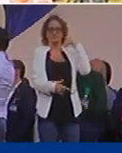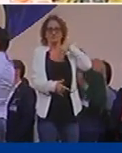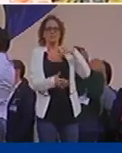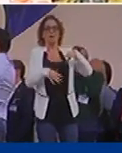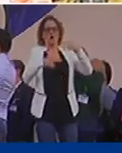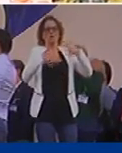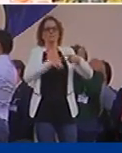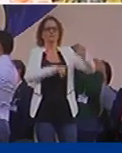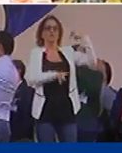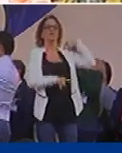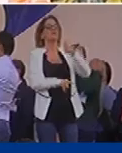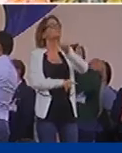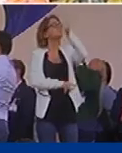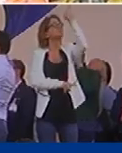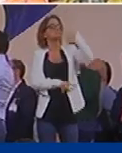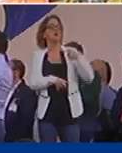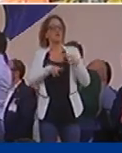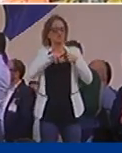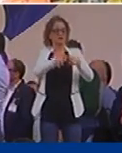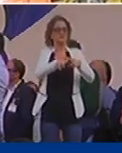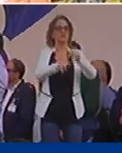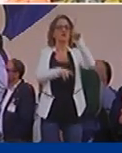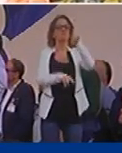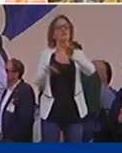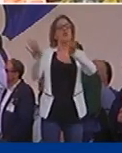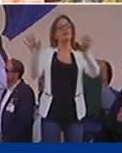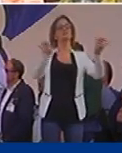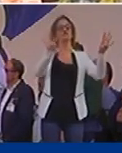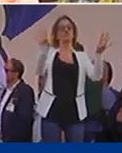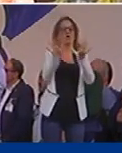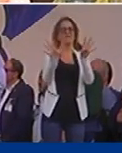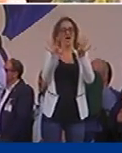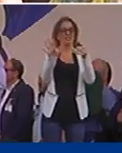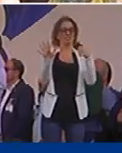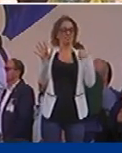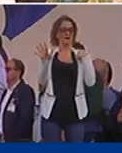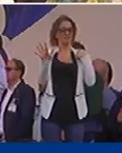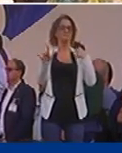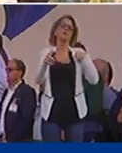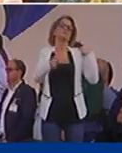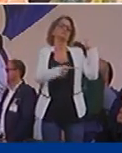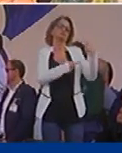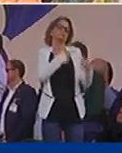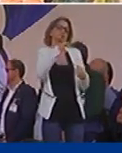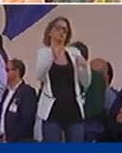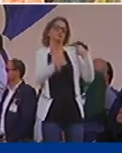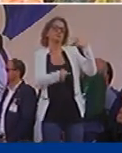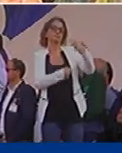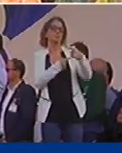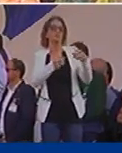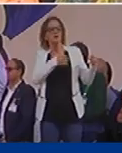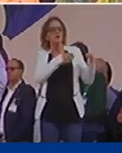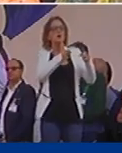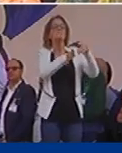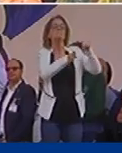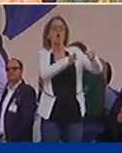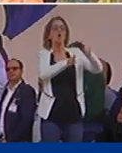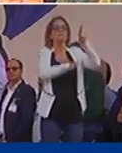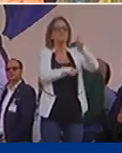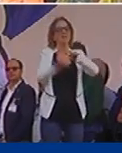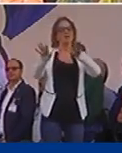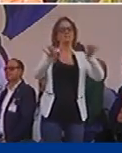cominciata con la prima tessera nel 1990, è proseguita lungo il Po